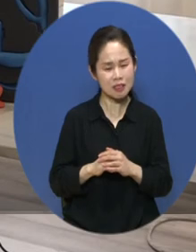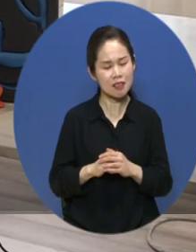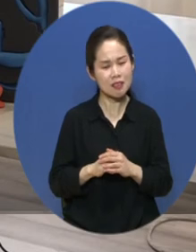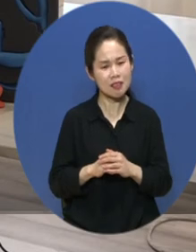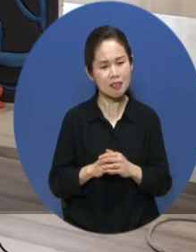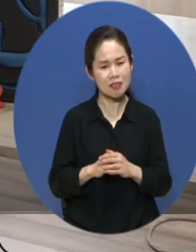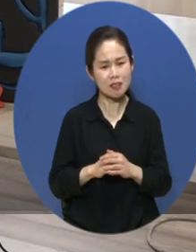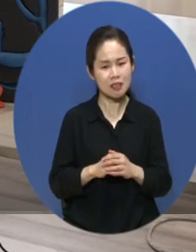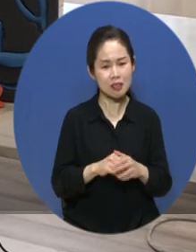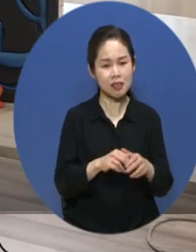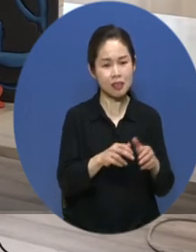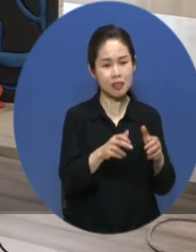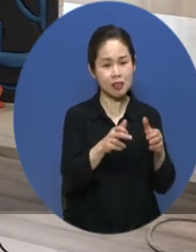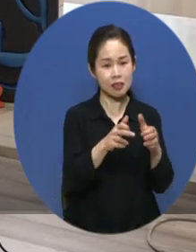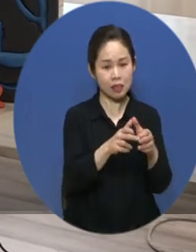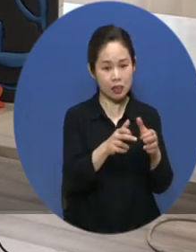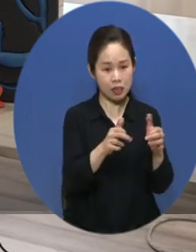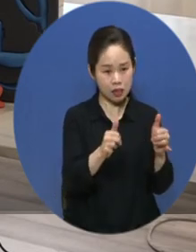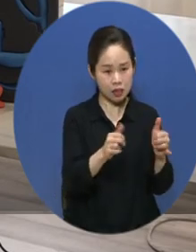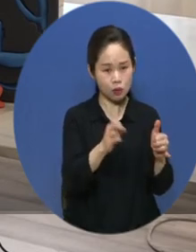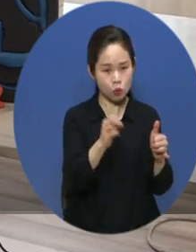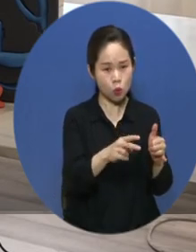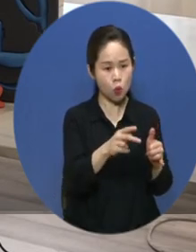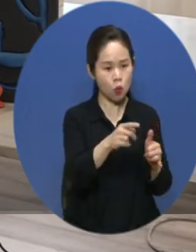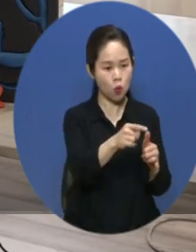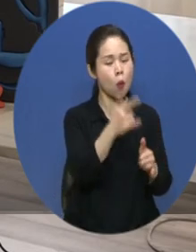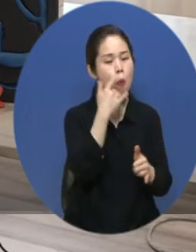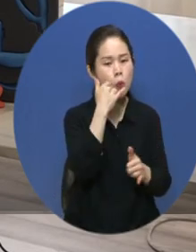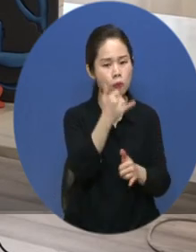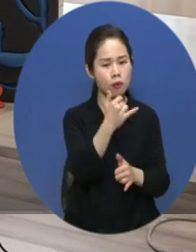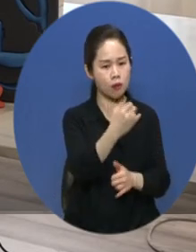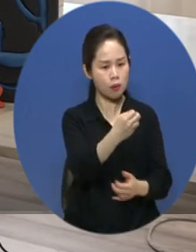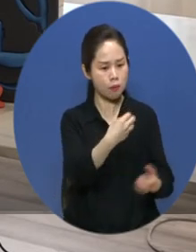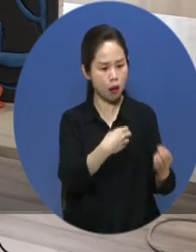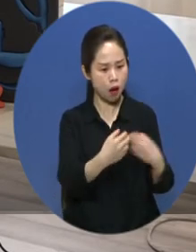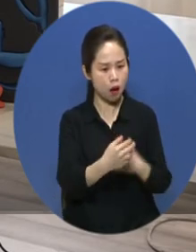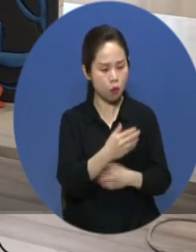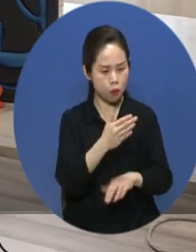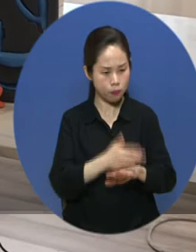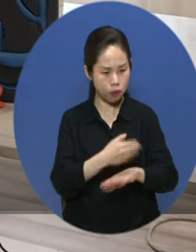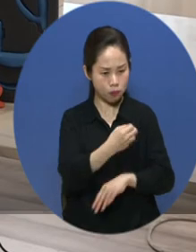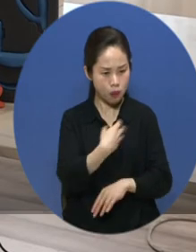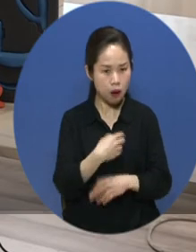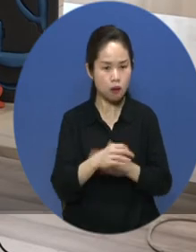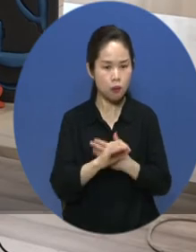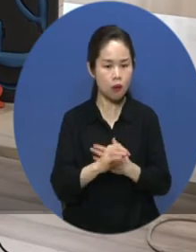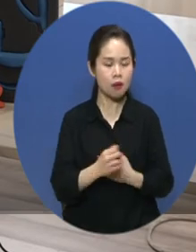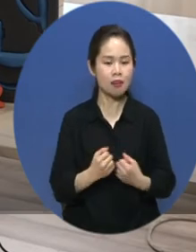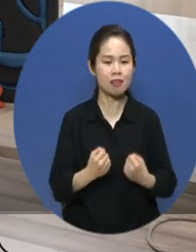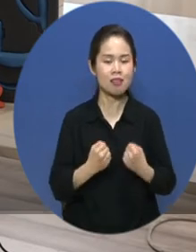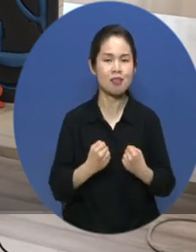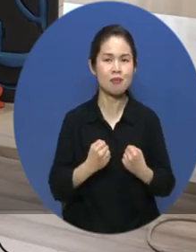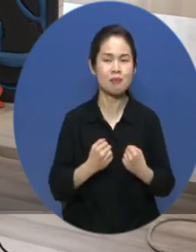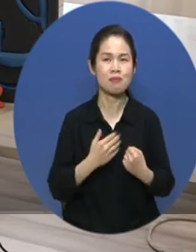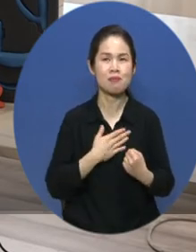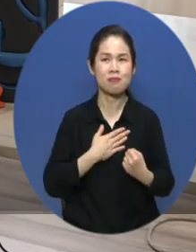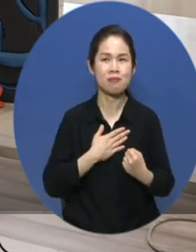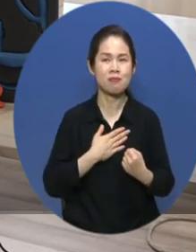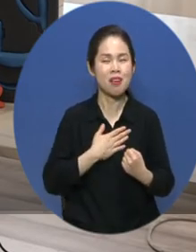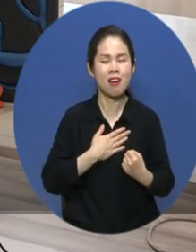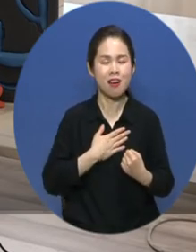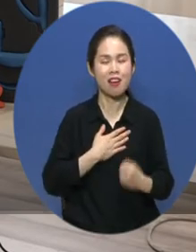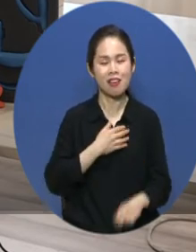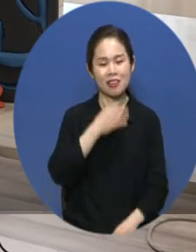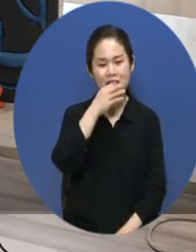오히려 그분들한테 그런 얘기를 들으면서 되게 힘이 되고 위안이 되고 내가 하는 일에 대해서 오히려 보람을 느꼈던 것 같아요.